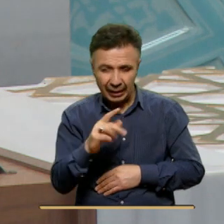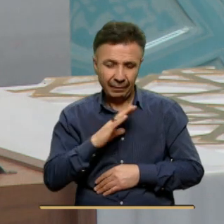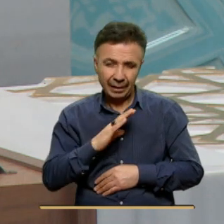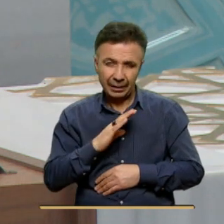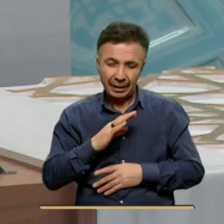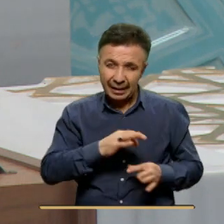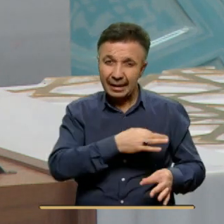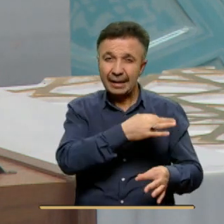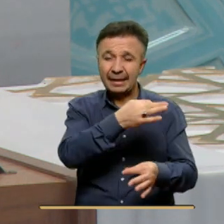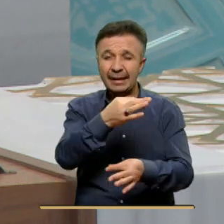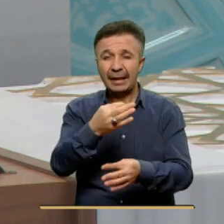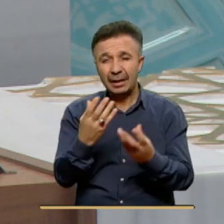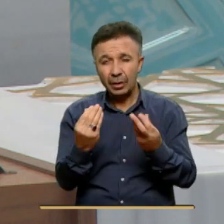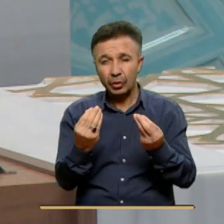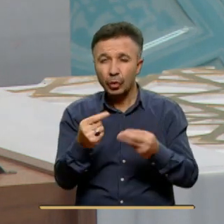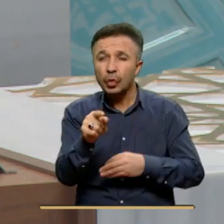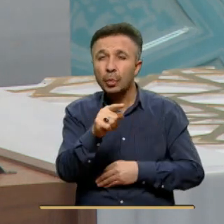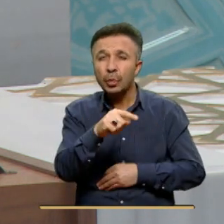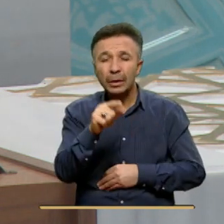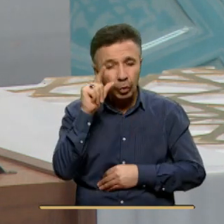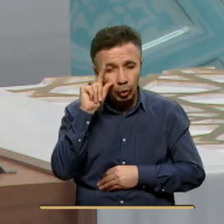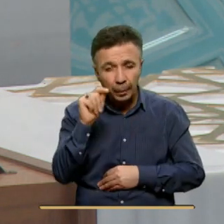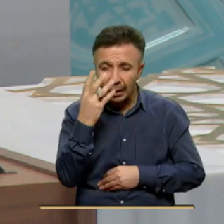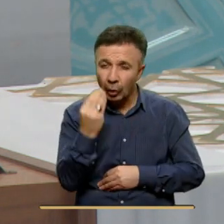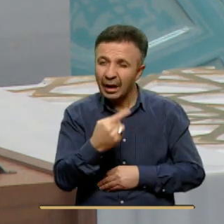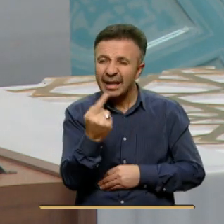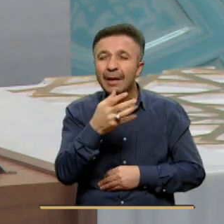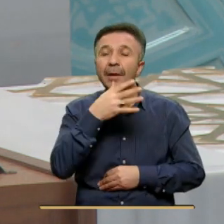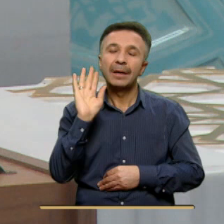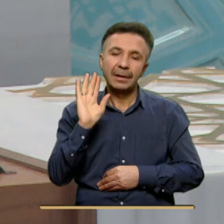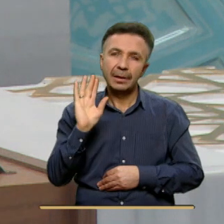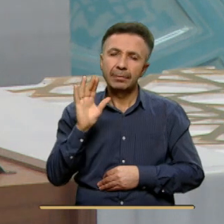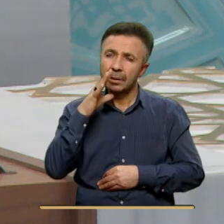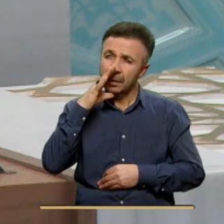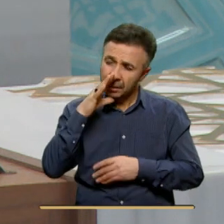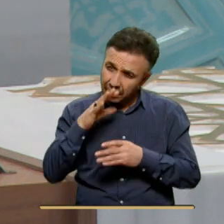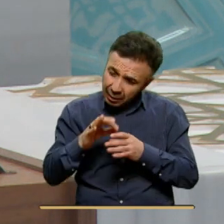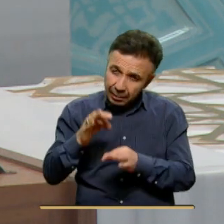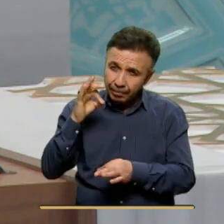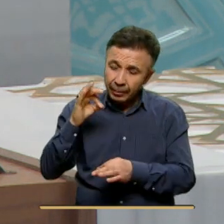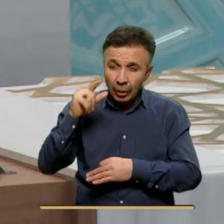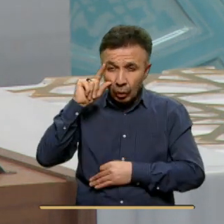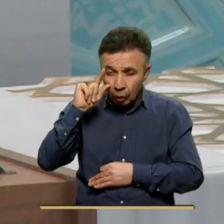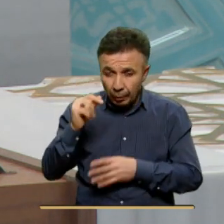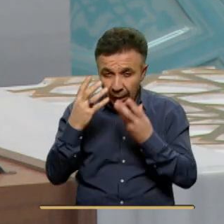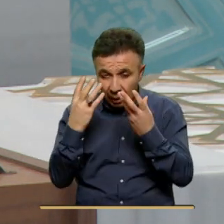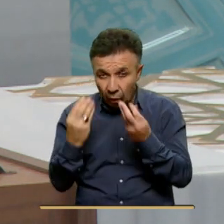çoğu bunları bilmezler. Kim şüpheli şeylerden